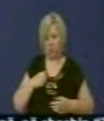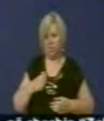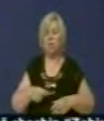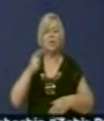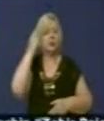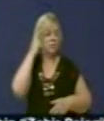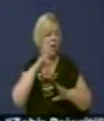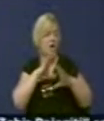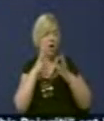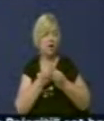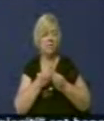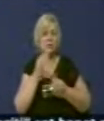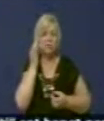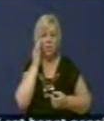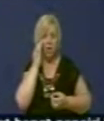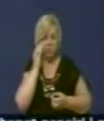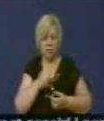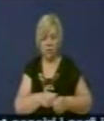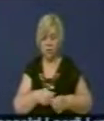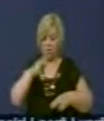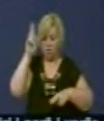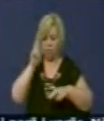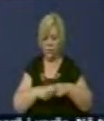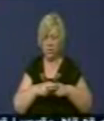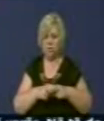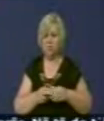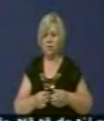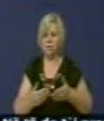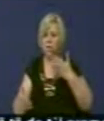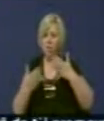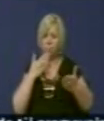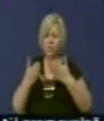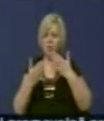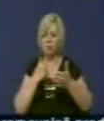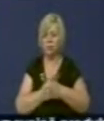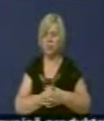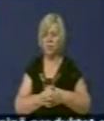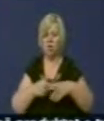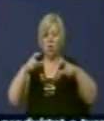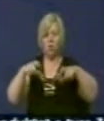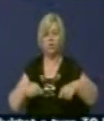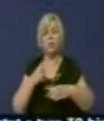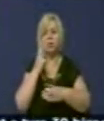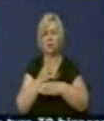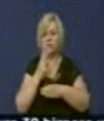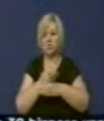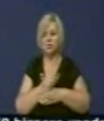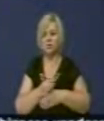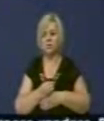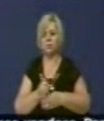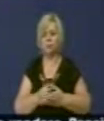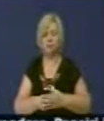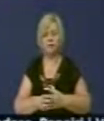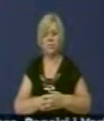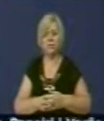pavarur, pra me 2008. Pavarësia e Kosovës, të gjithë e mbajmë mend, ishte menduar të